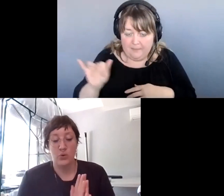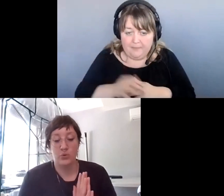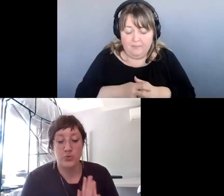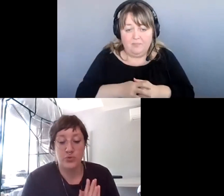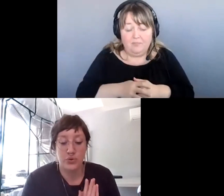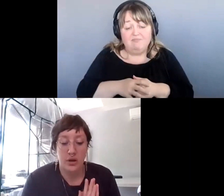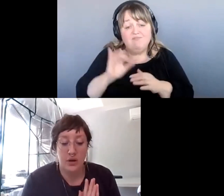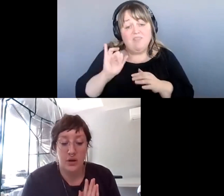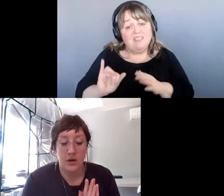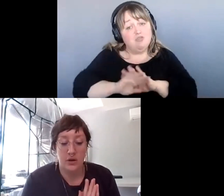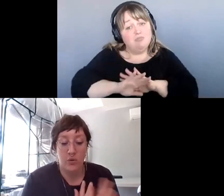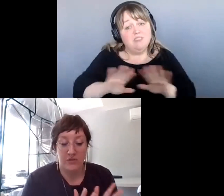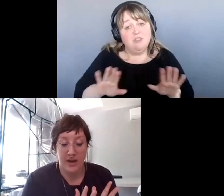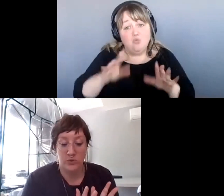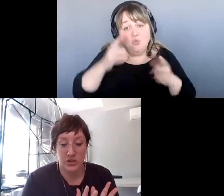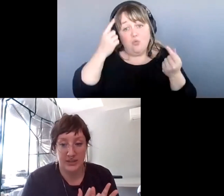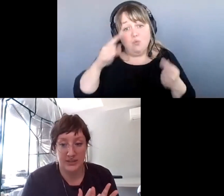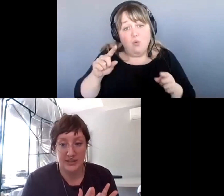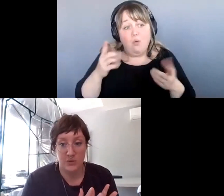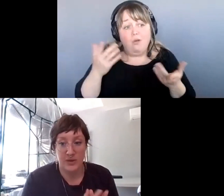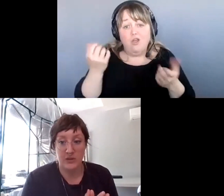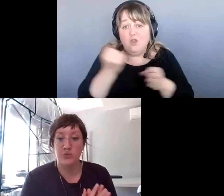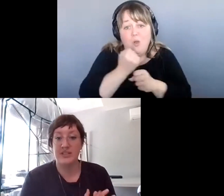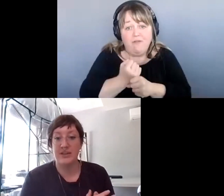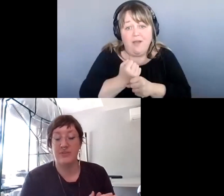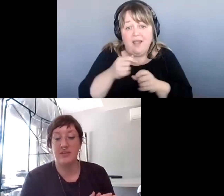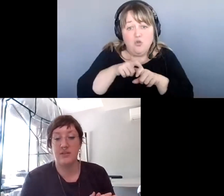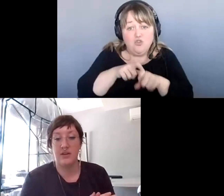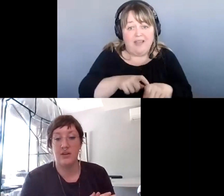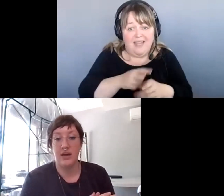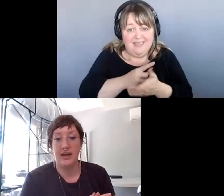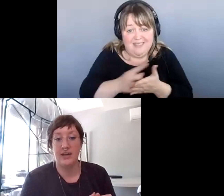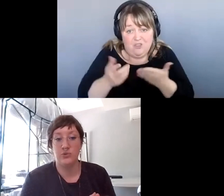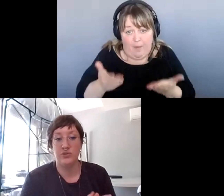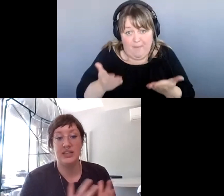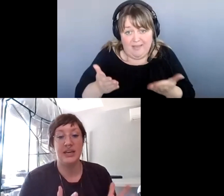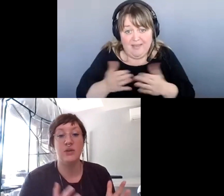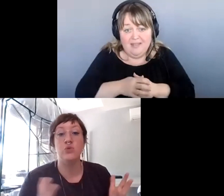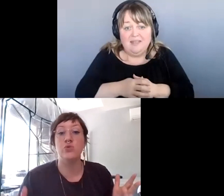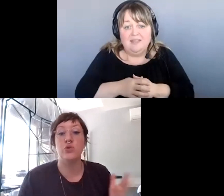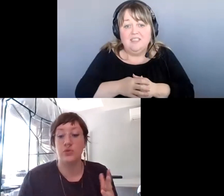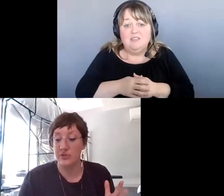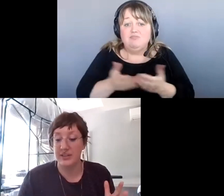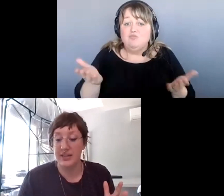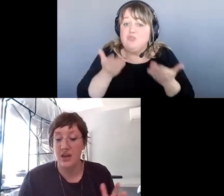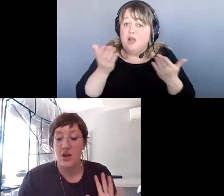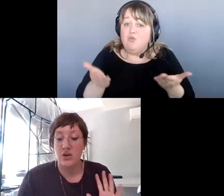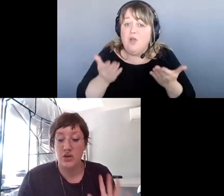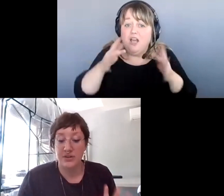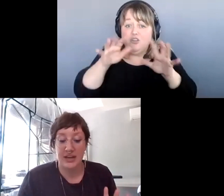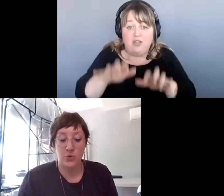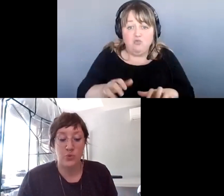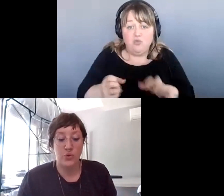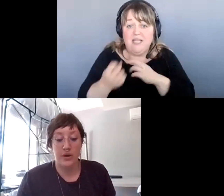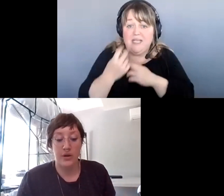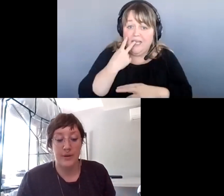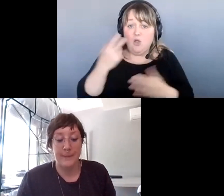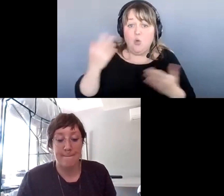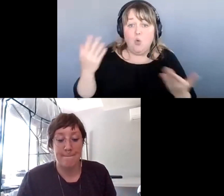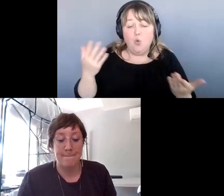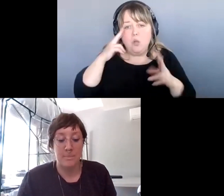C'est ce qui conclut quoi faire au jardin cette semaine. Je vous invite à nous écrire ou consulter le